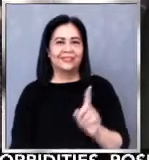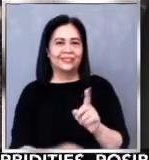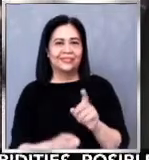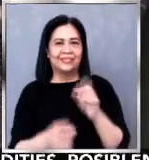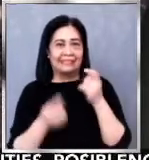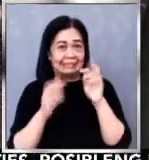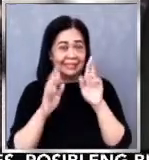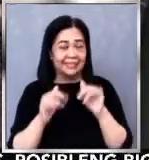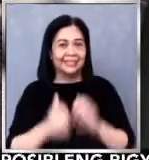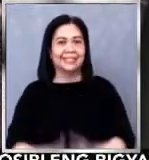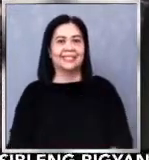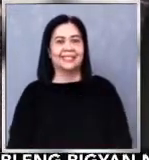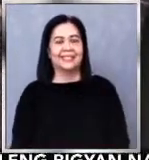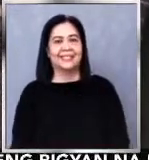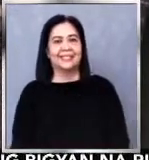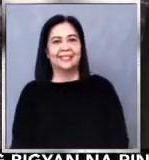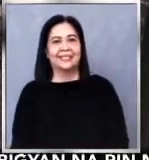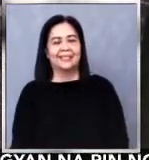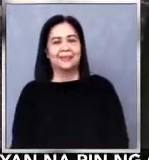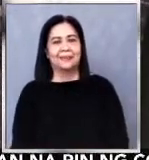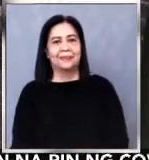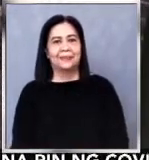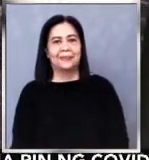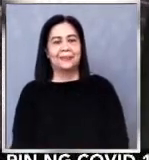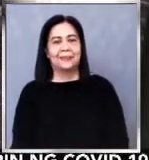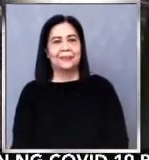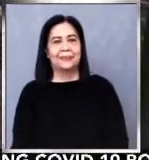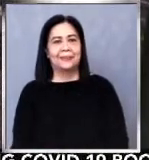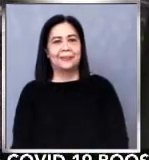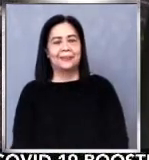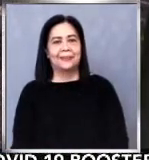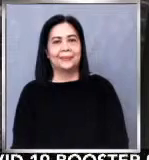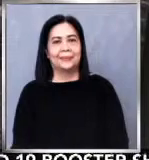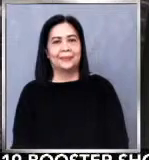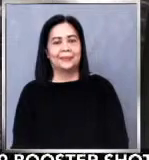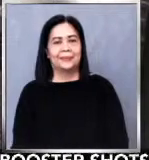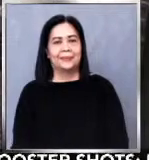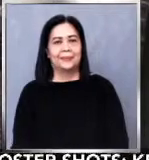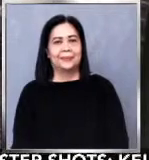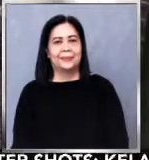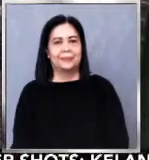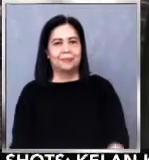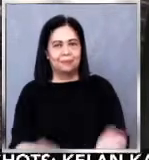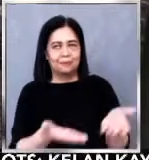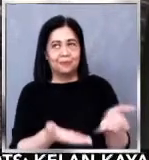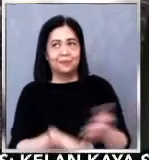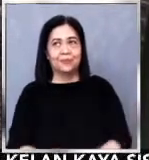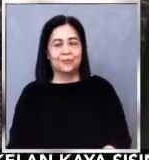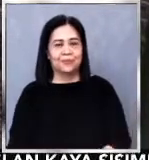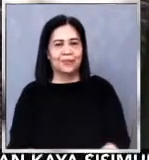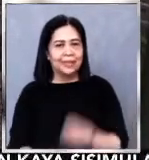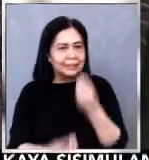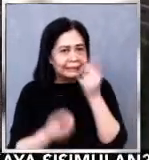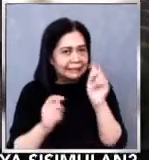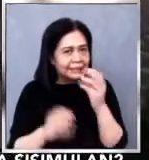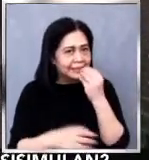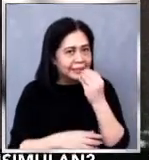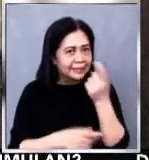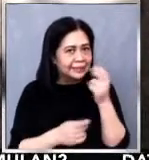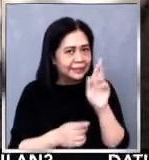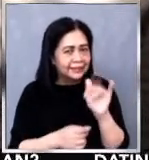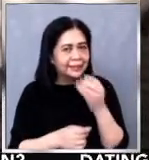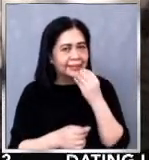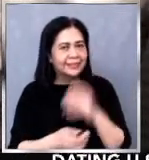di ko sinasabi ha. Sige. O, oh, sige Coco, okay na. Okay na, kain muna daw.